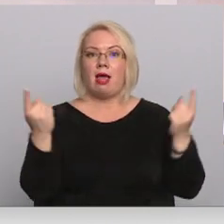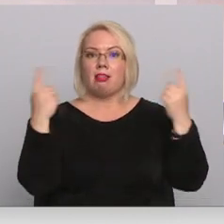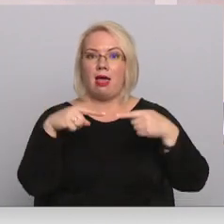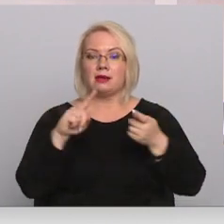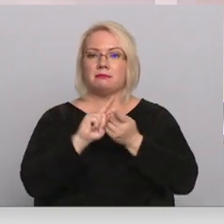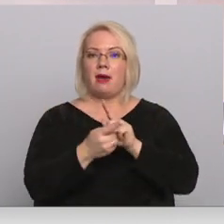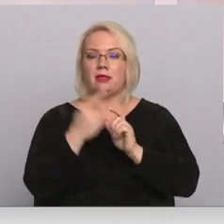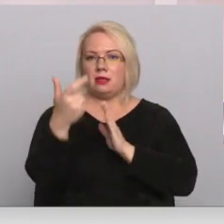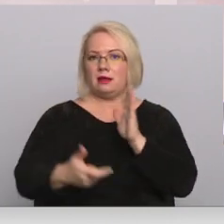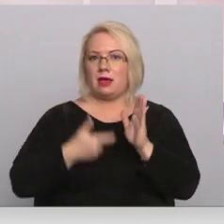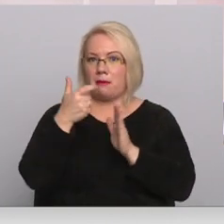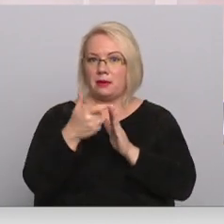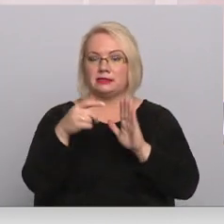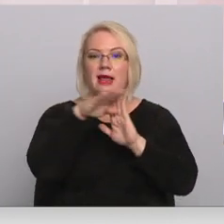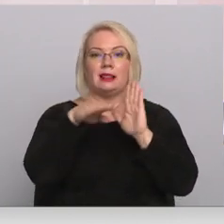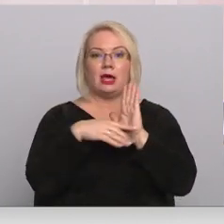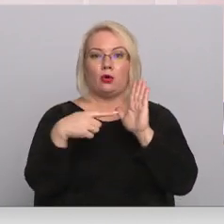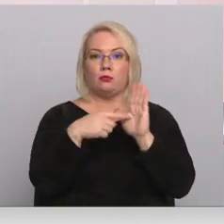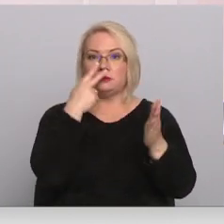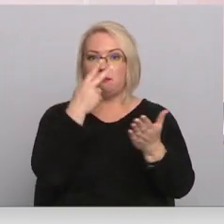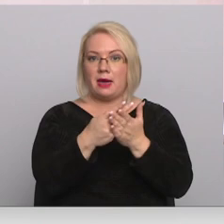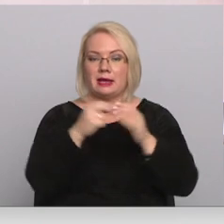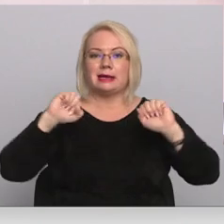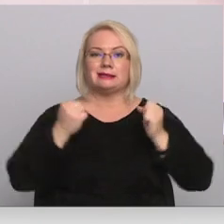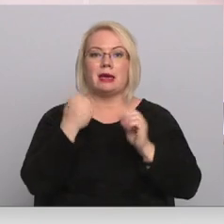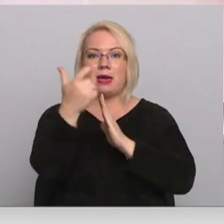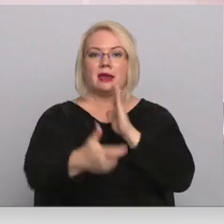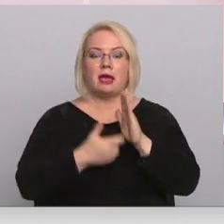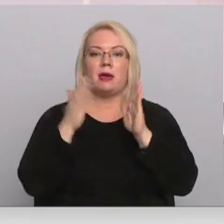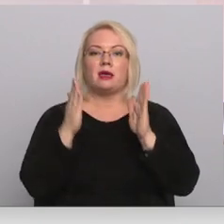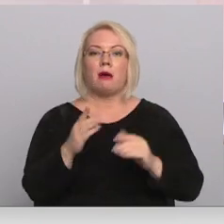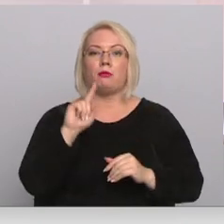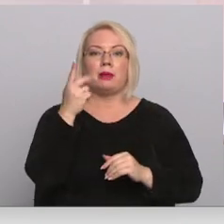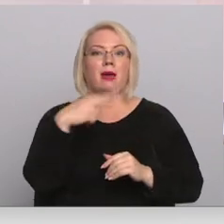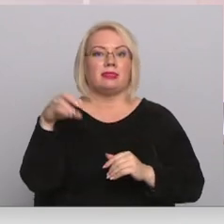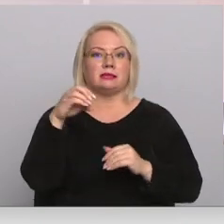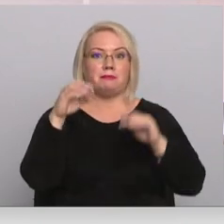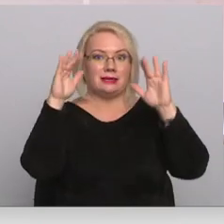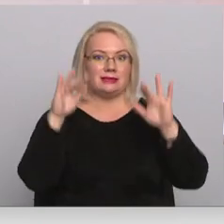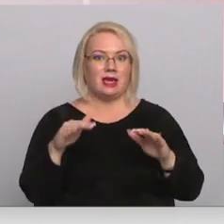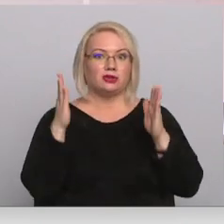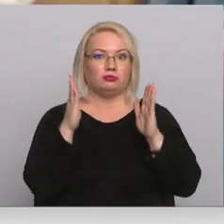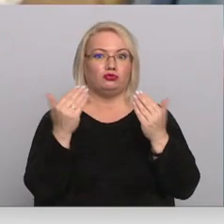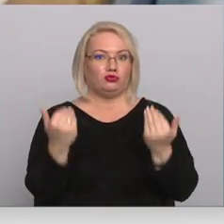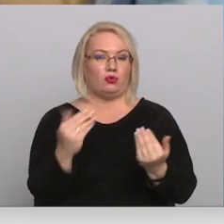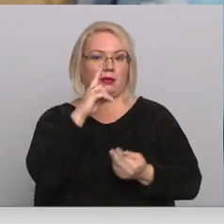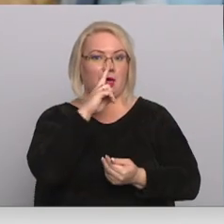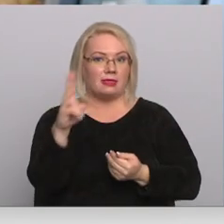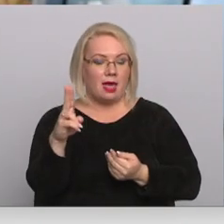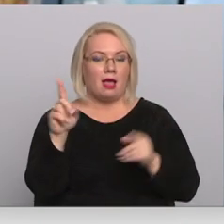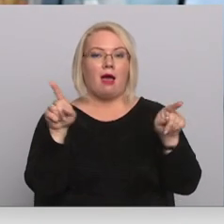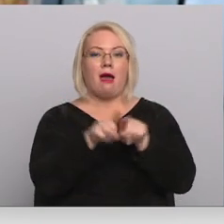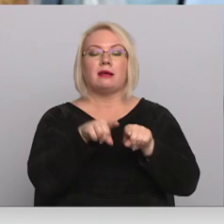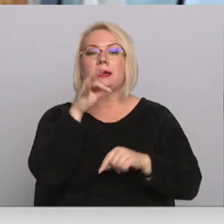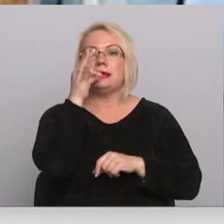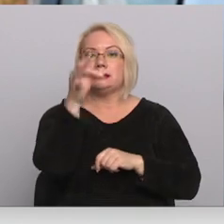autoriepas. Likums paredz, ka ziemas riepām jābūt no 1. decembra, taču sniegs varētu būt jau šonedēļ. Direkcijā arī